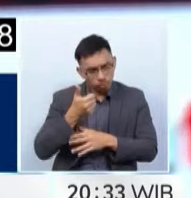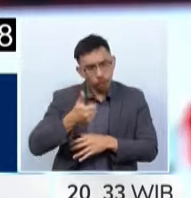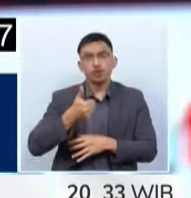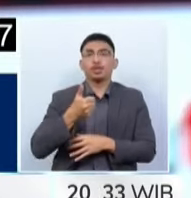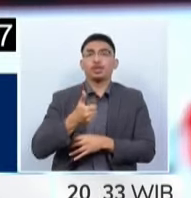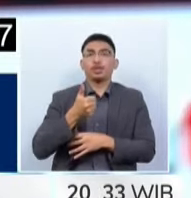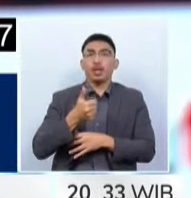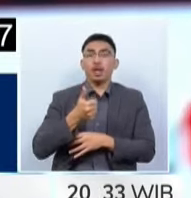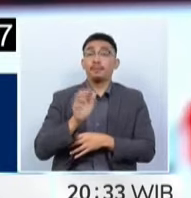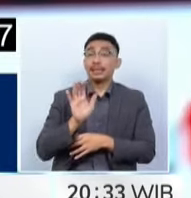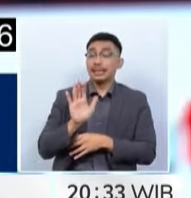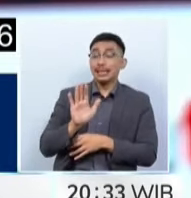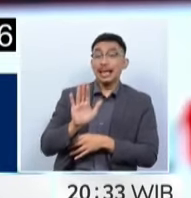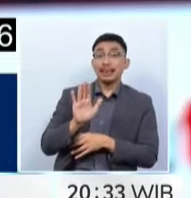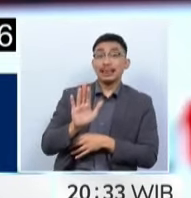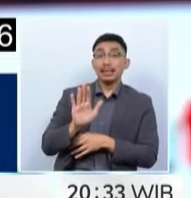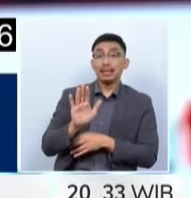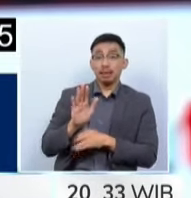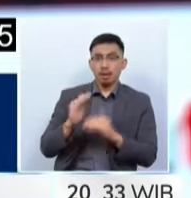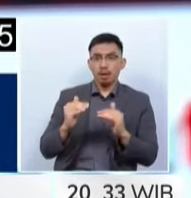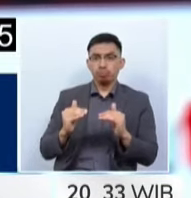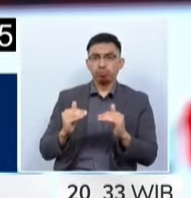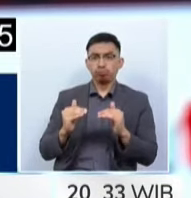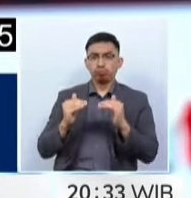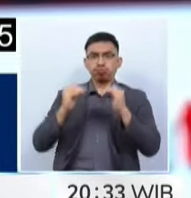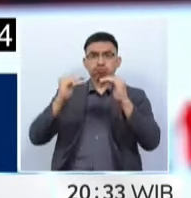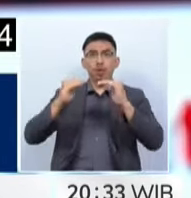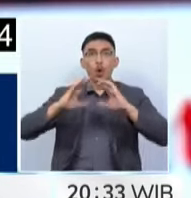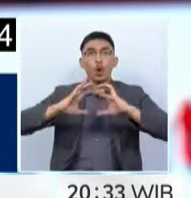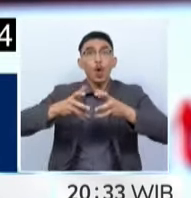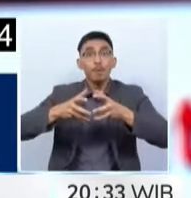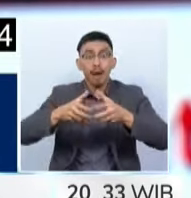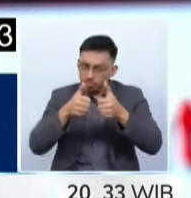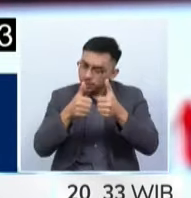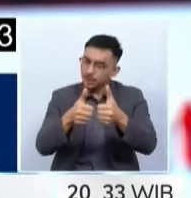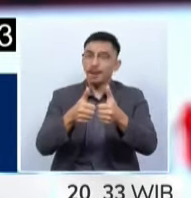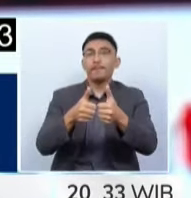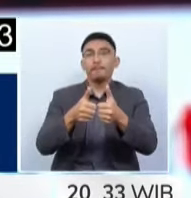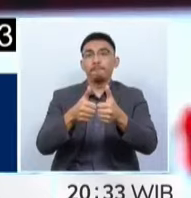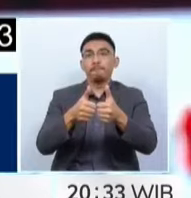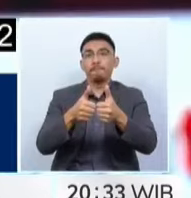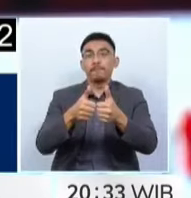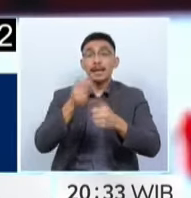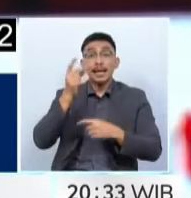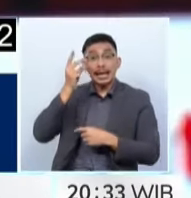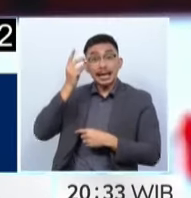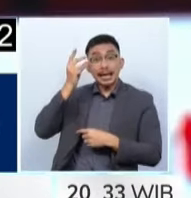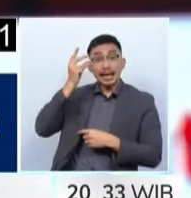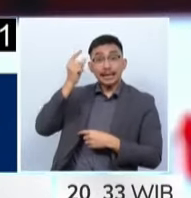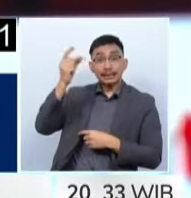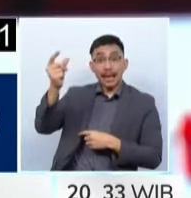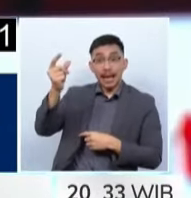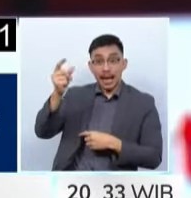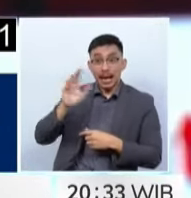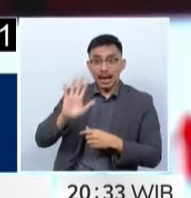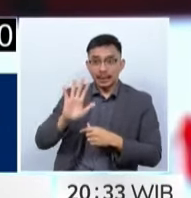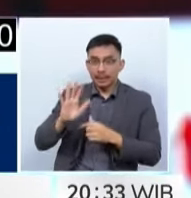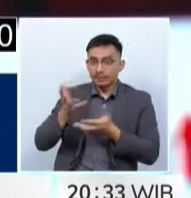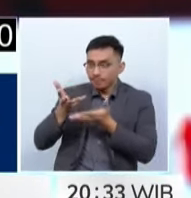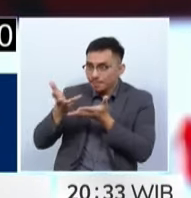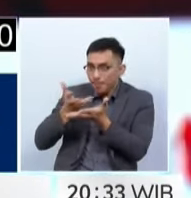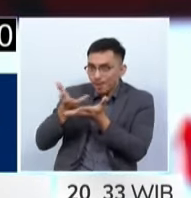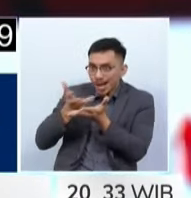dibawa ke level global dan kita berencana di dalam diplomasi ini melibatkan semua diaspora